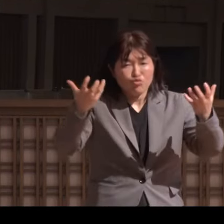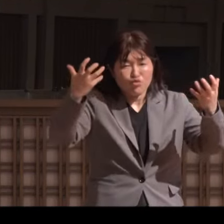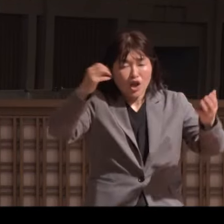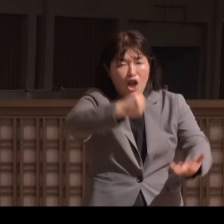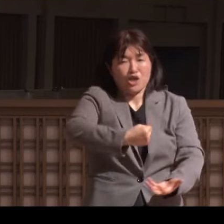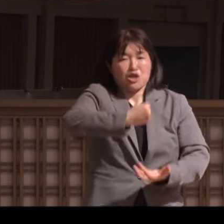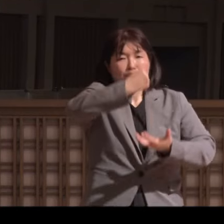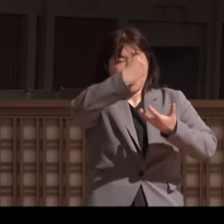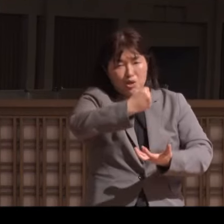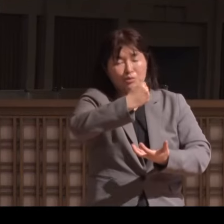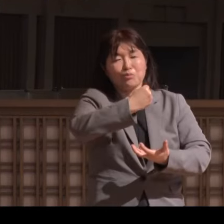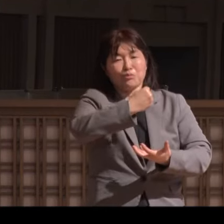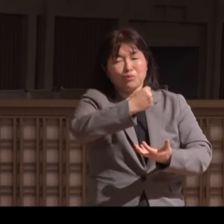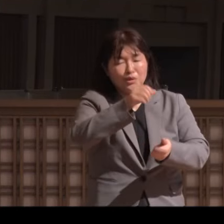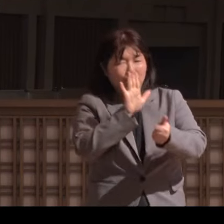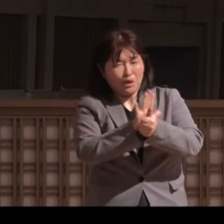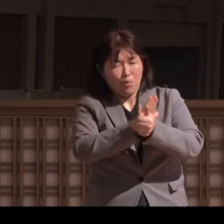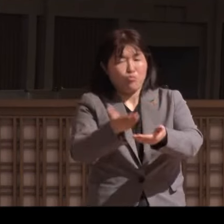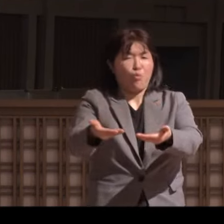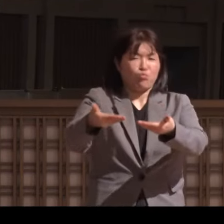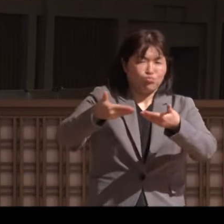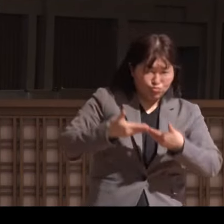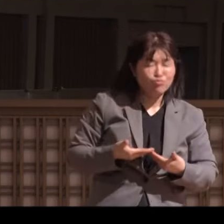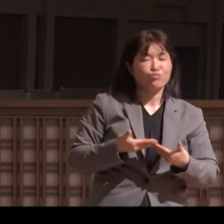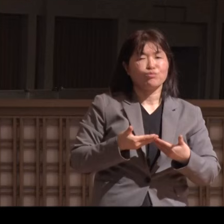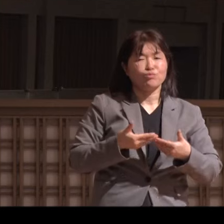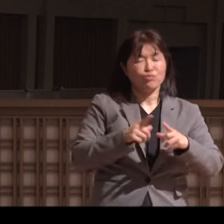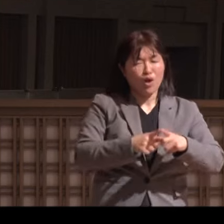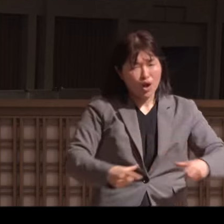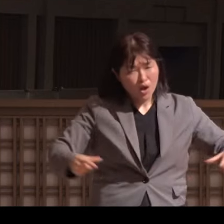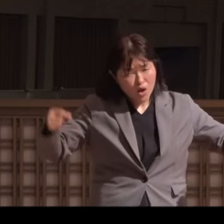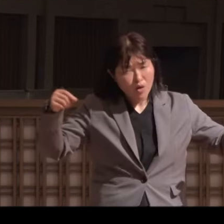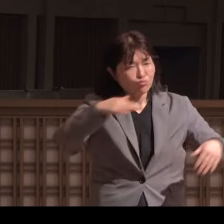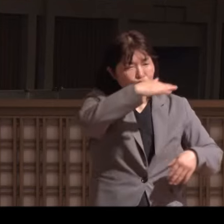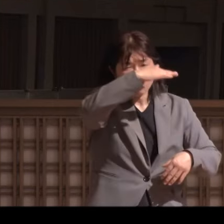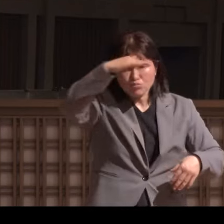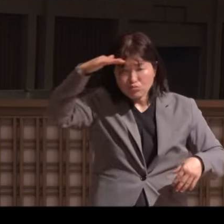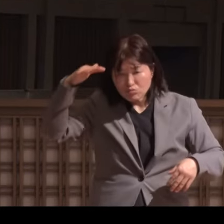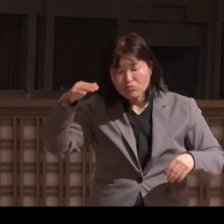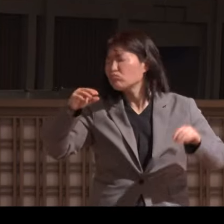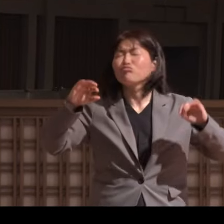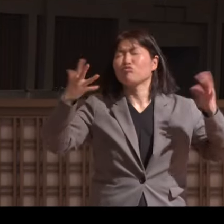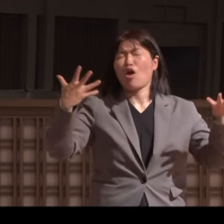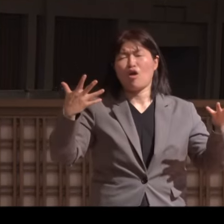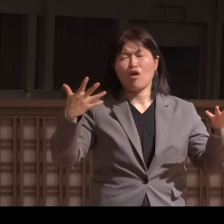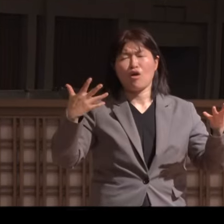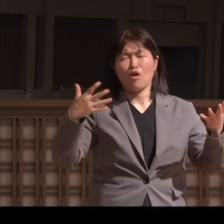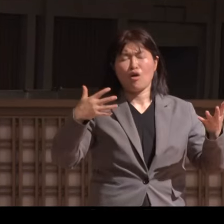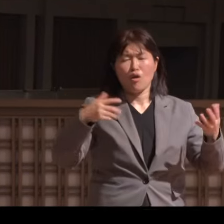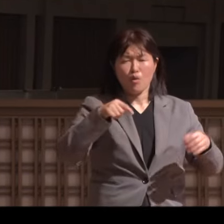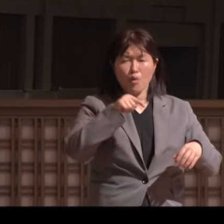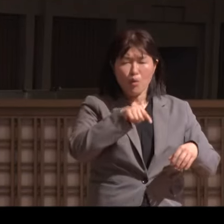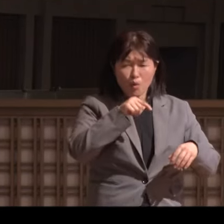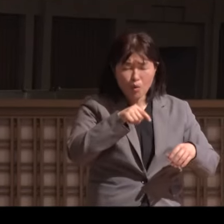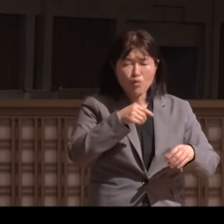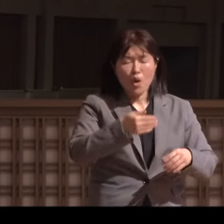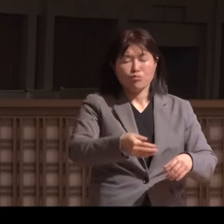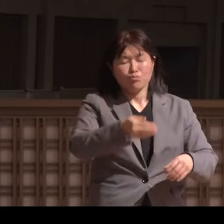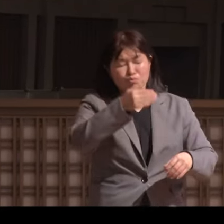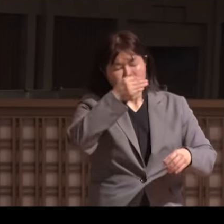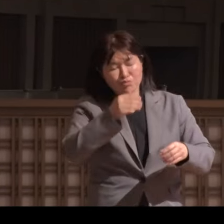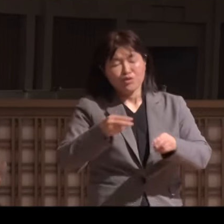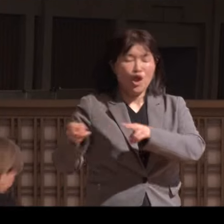財源があってあのサポートもしていただける全国見渡してもほとんどないですこんなに充実し